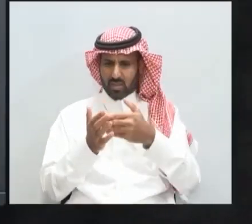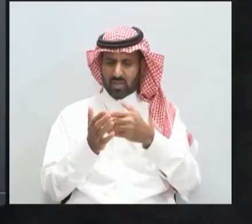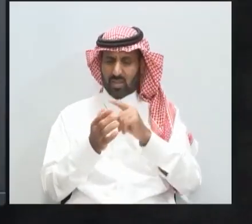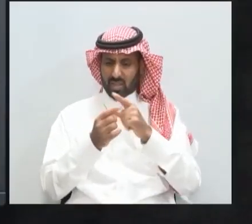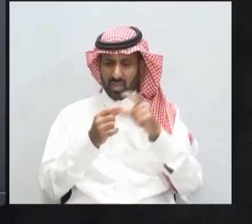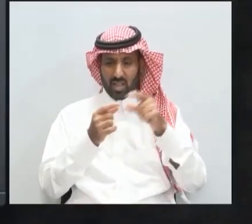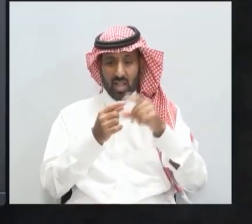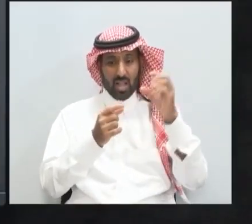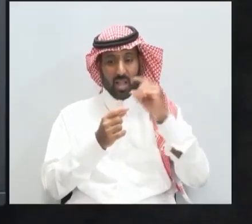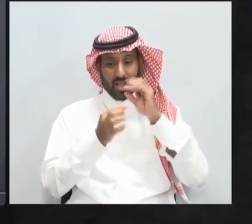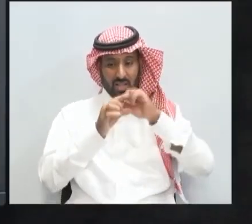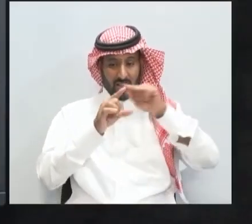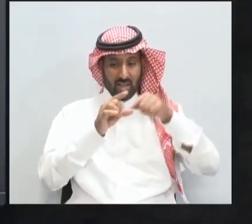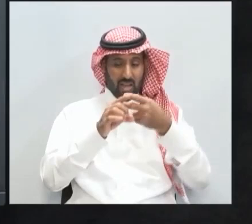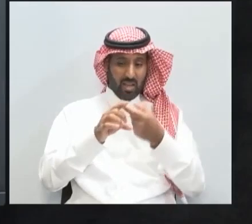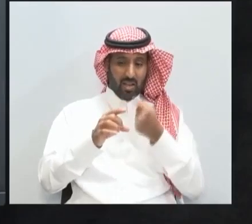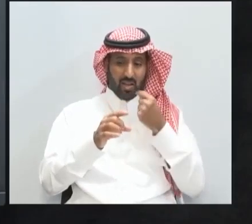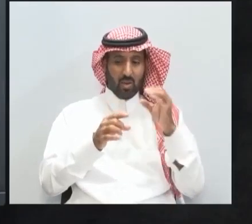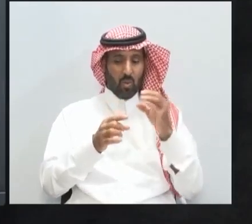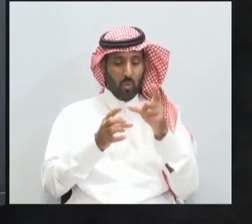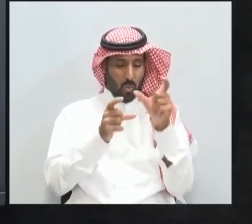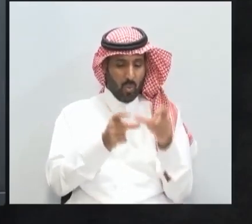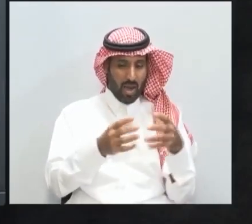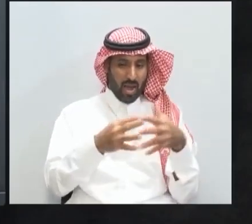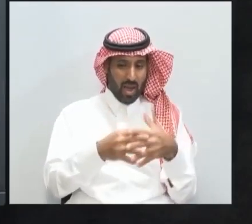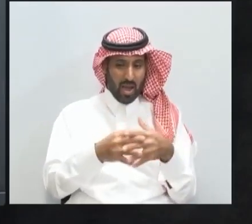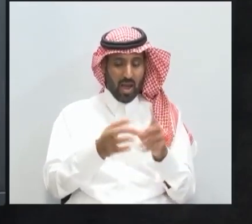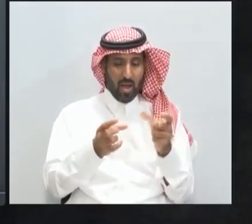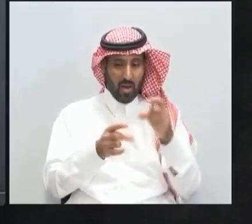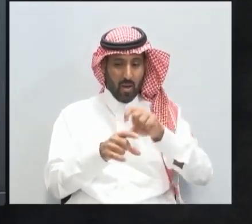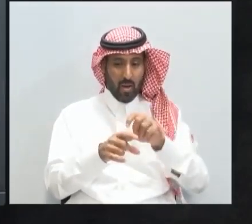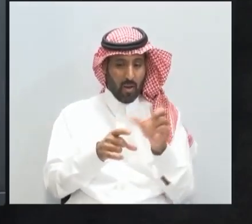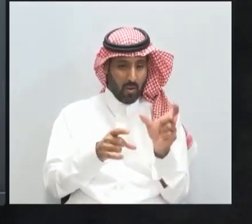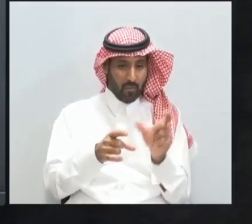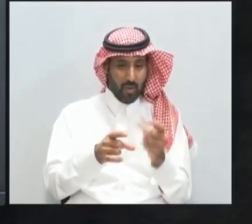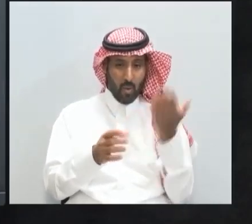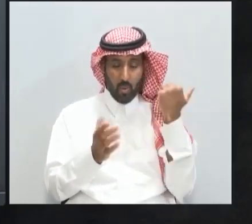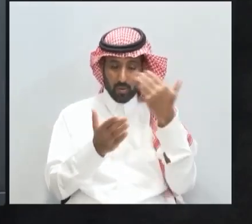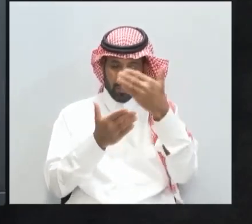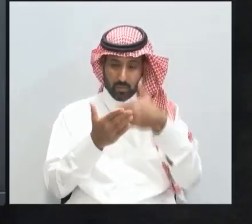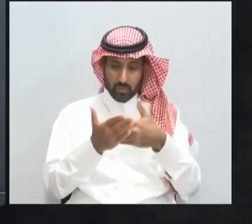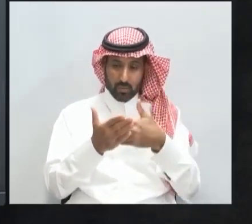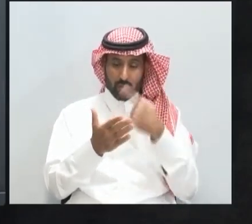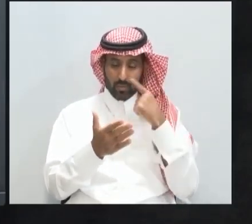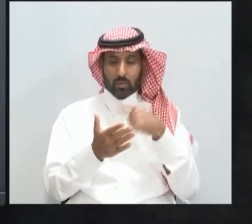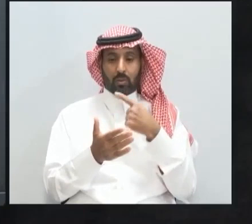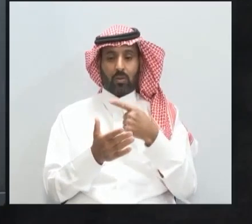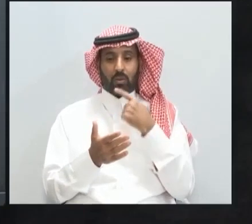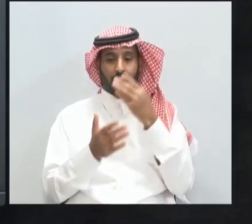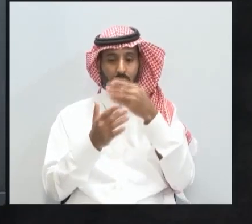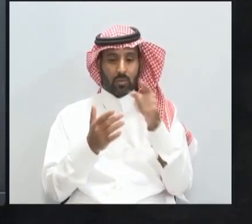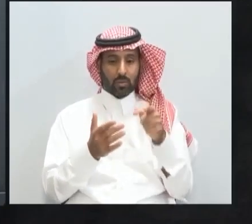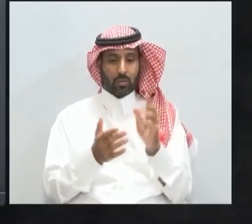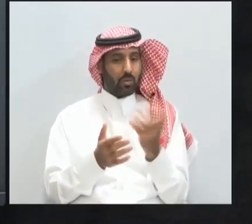خروج النواتج لمركب واحد الجزيئات اللي اظهرنا في الشريحه السابقه وبالتحديد عندما تكلمنا في هذه